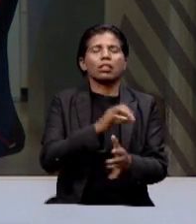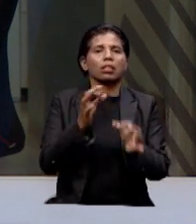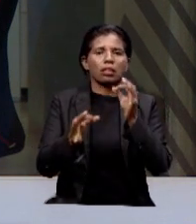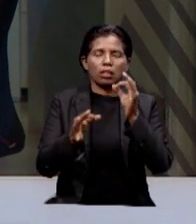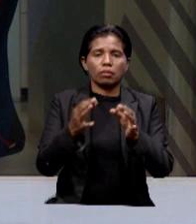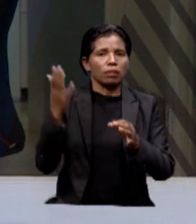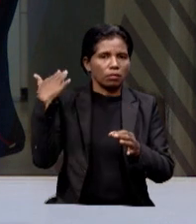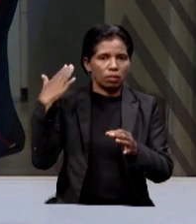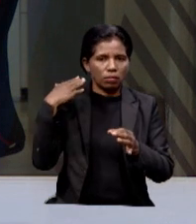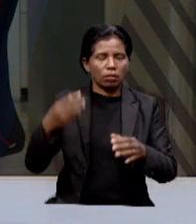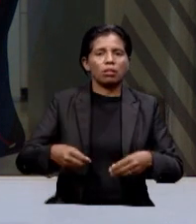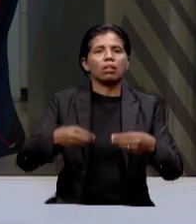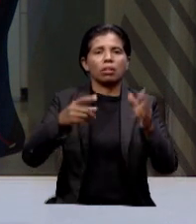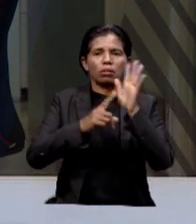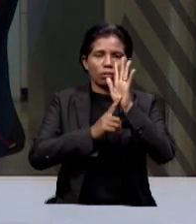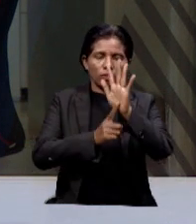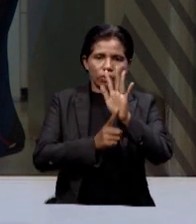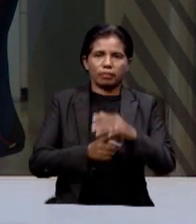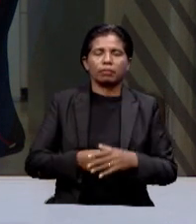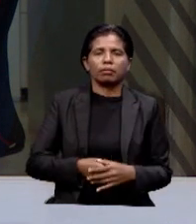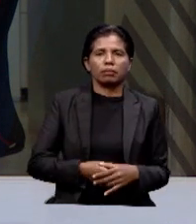antes ne, halo ona reclamação.